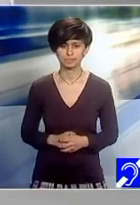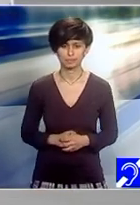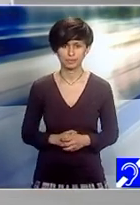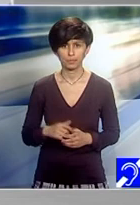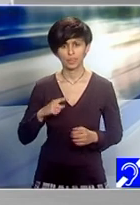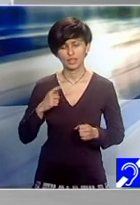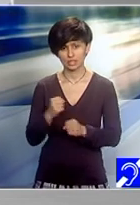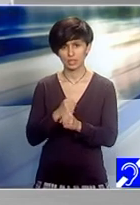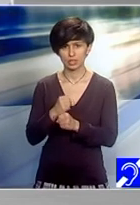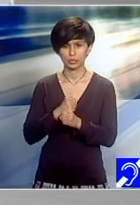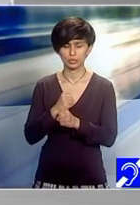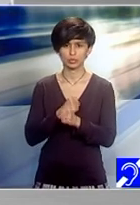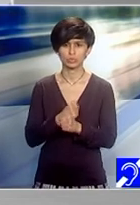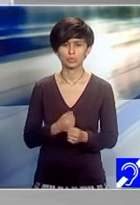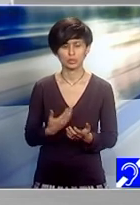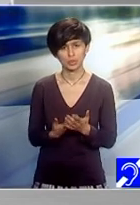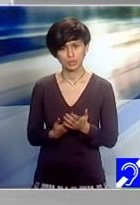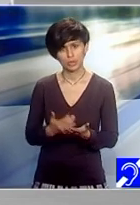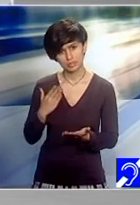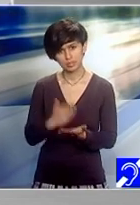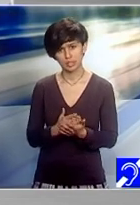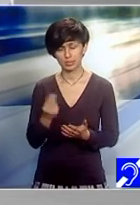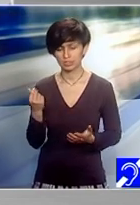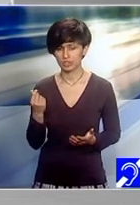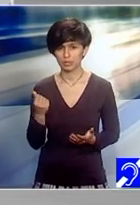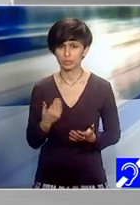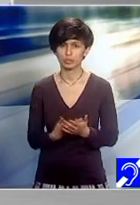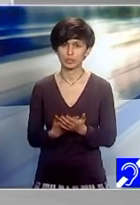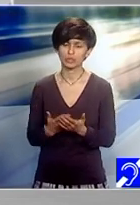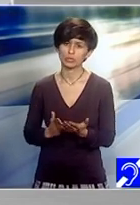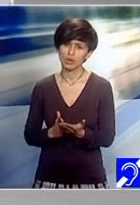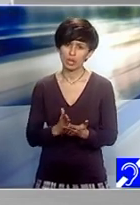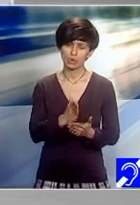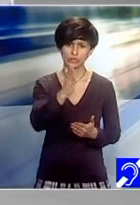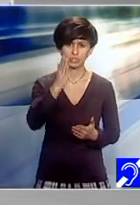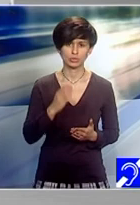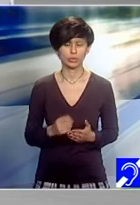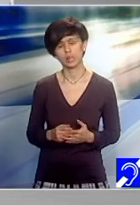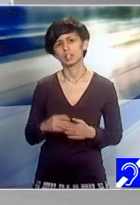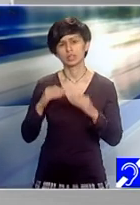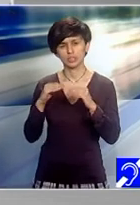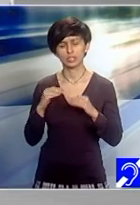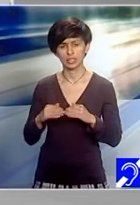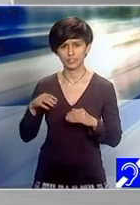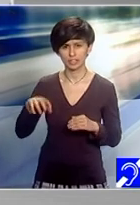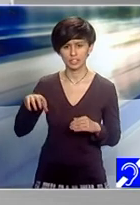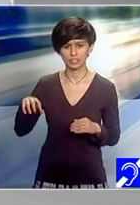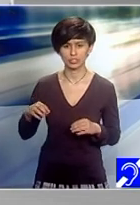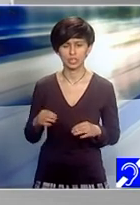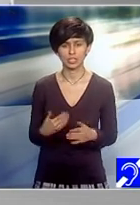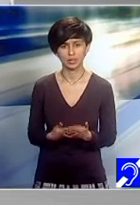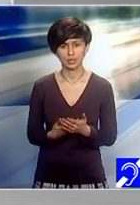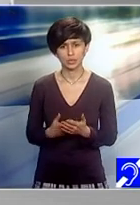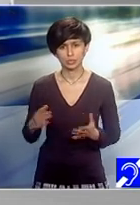de fezabilitate să stabilim niște costuri în vederea continuării unui pilot la nivel regional finanțat de Ministerul Sănătății, în